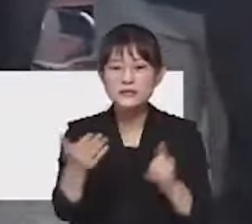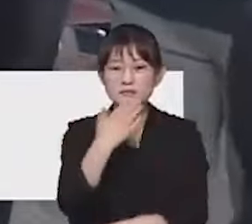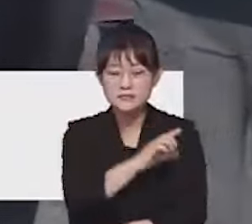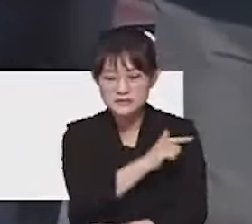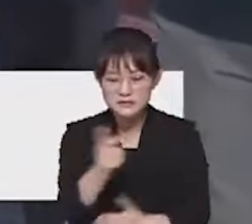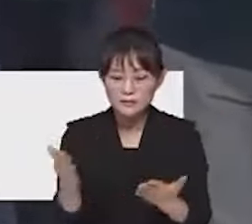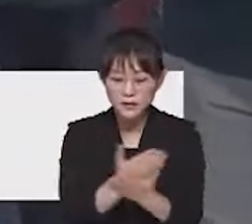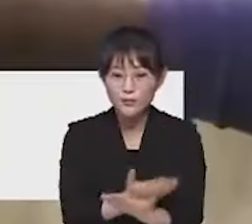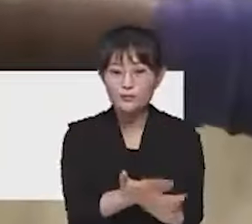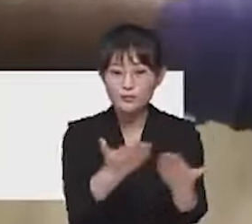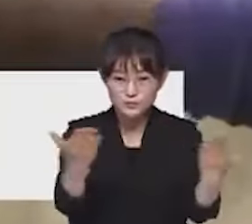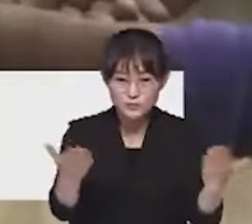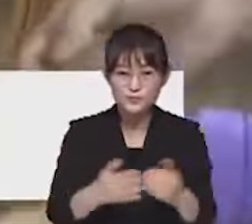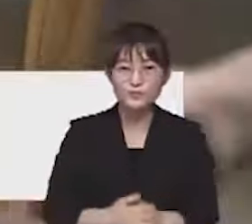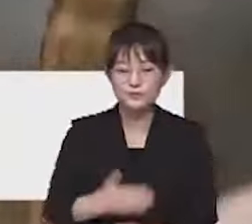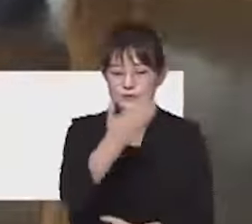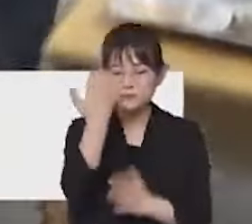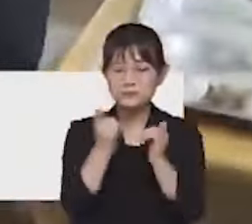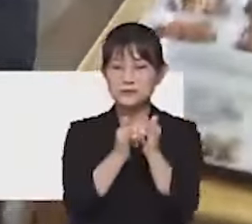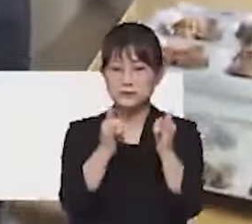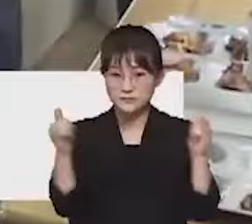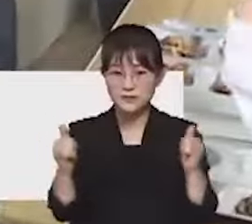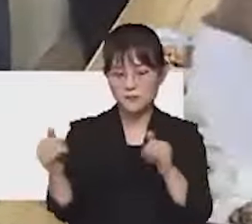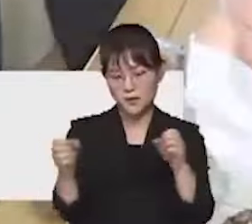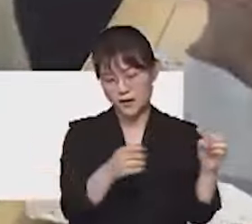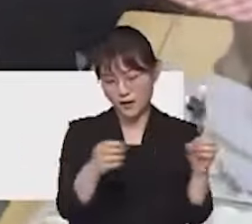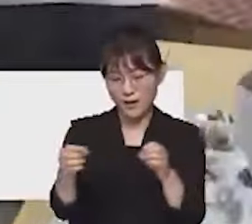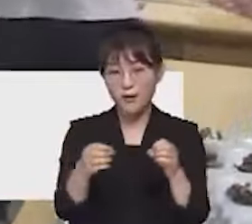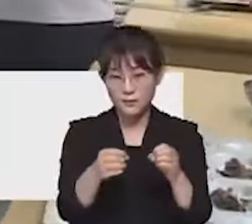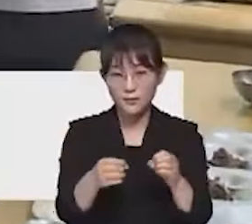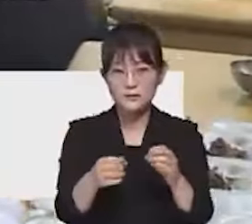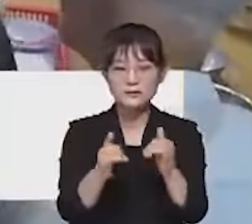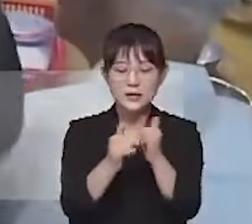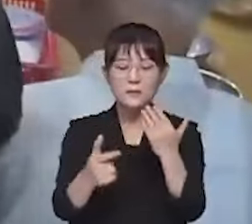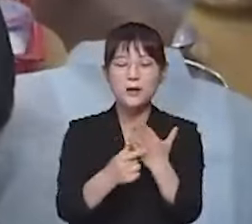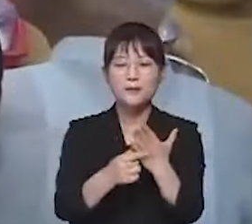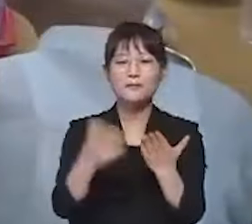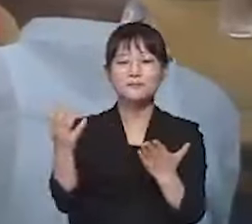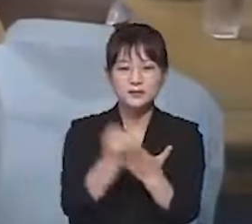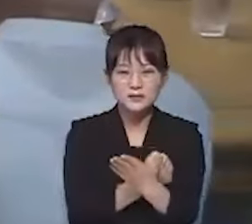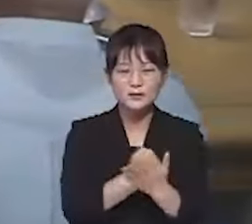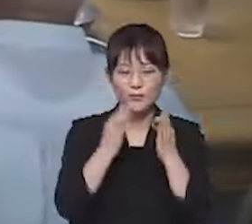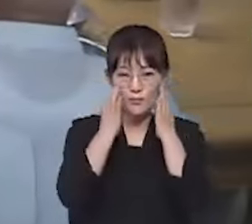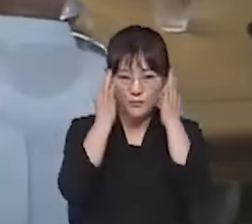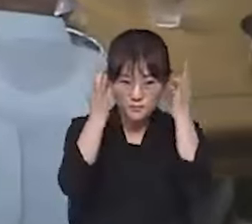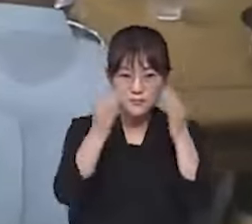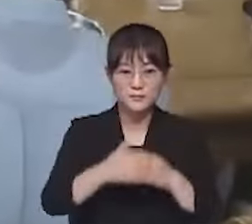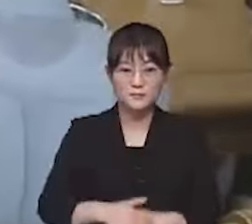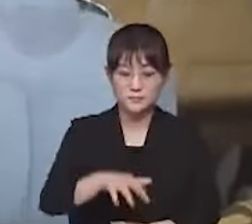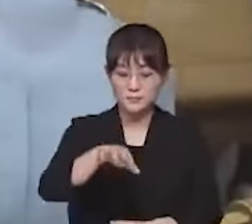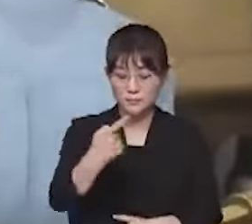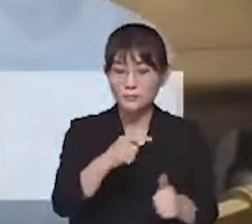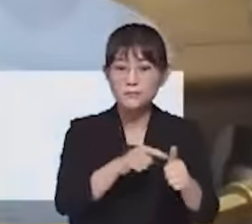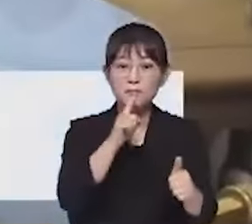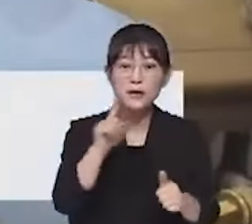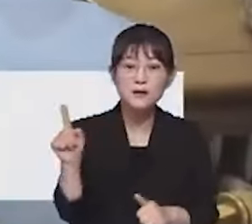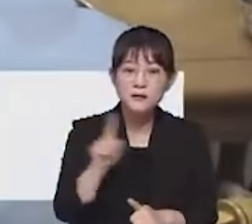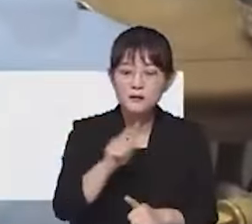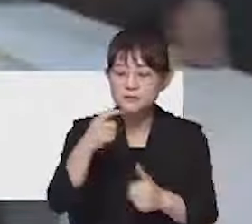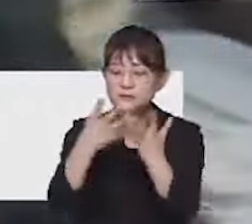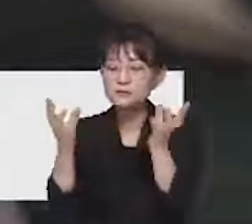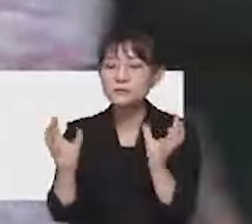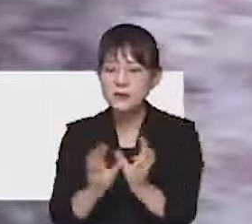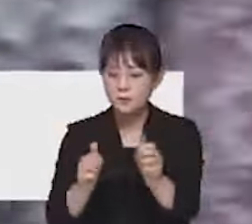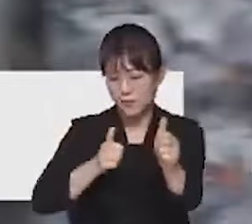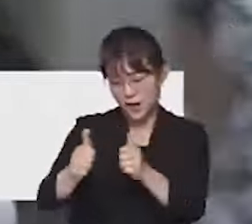배식공사와 청년농 간담회 등의 일정을 소화하며 표심 잡기에 나섰습니다. 조 대표는 민주당과의 혁신 경쟁을